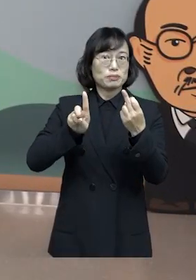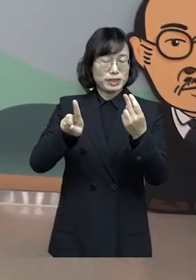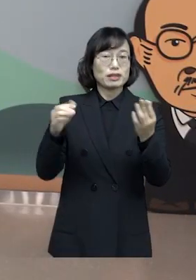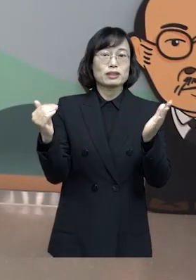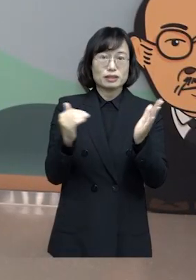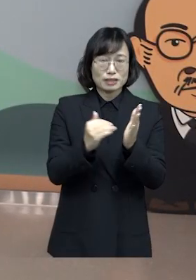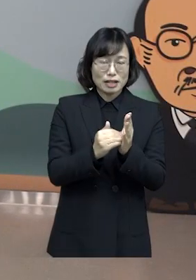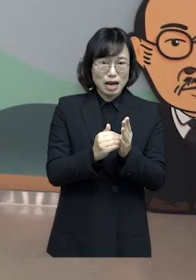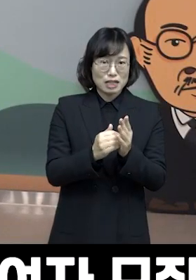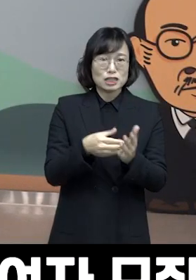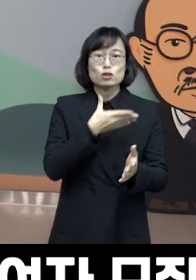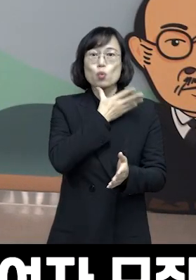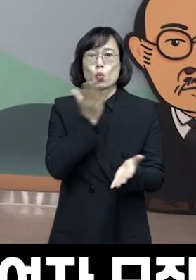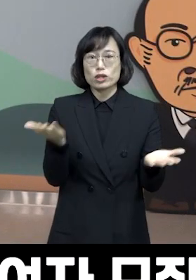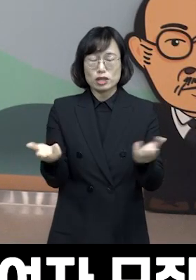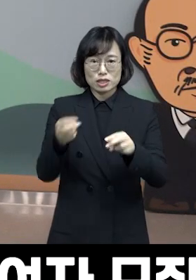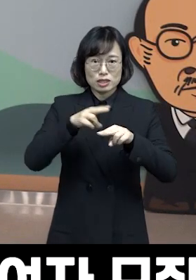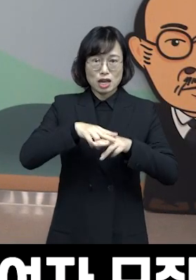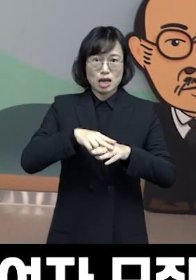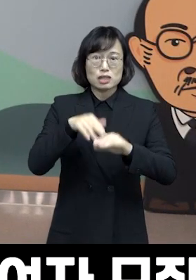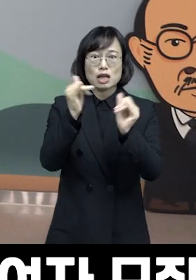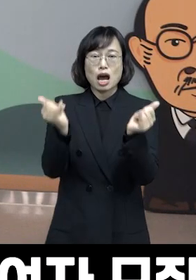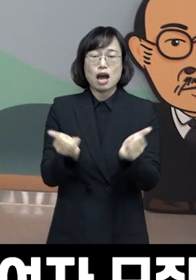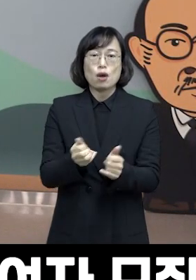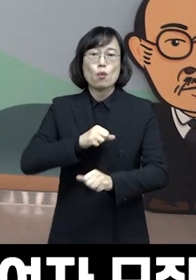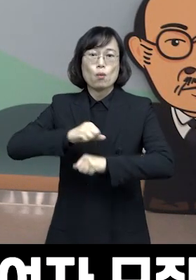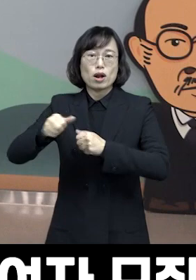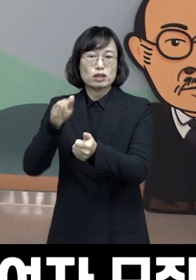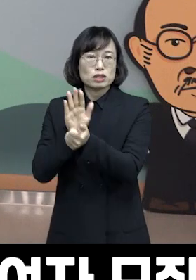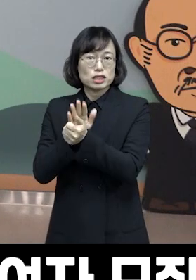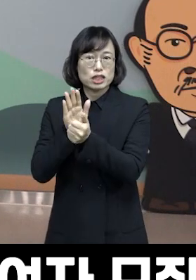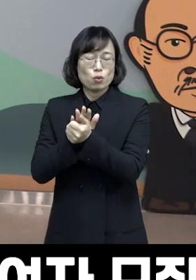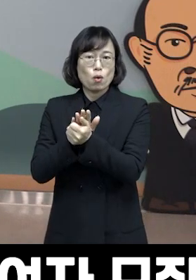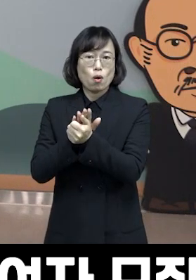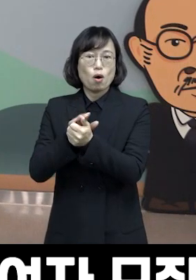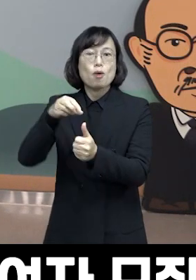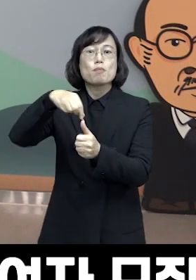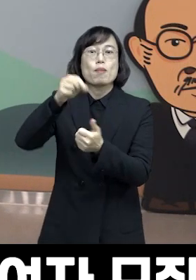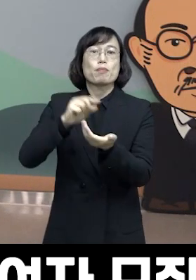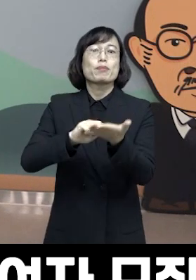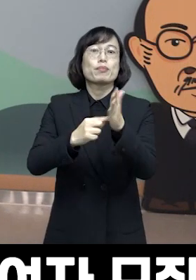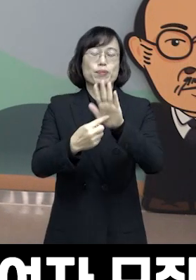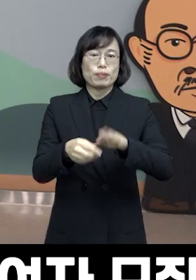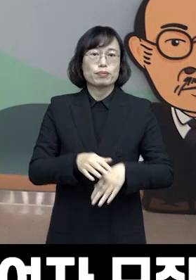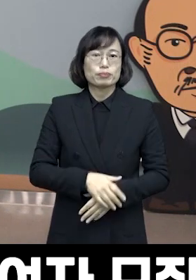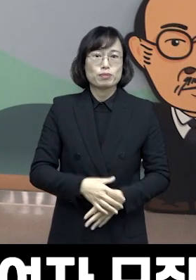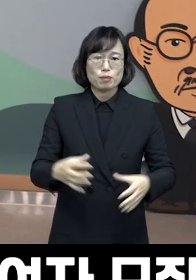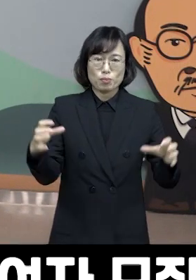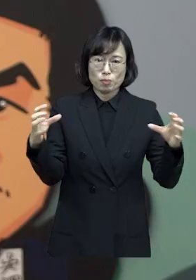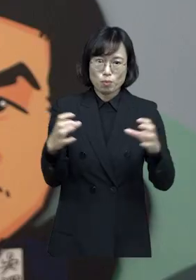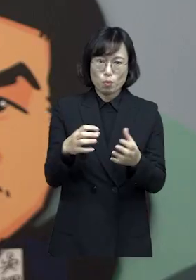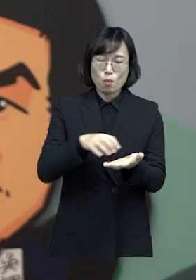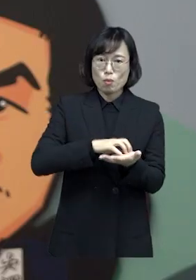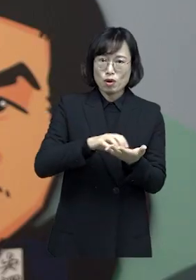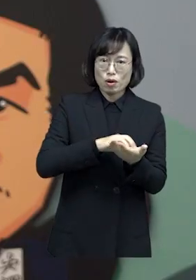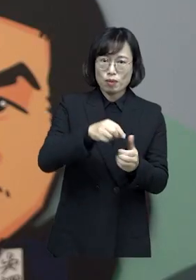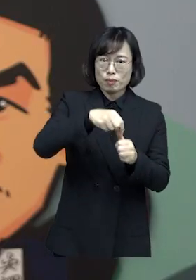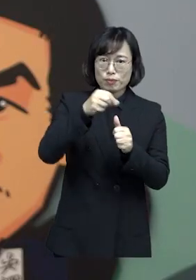양산시가 오는 21일까지 2023년 노인 일자리 및 사회활동 지원사업 참여자를 모집합니다.